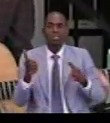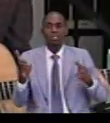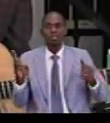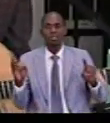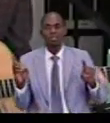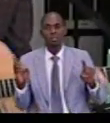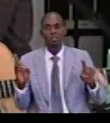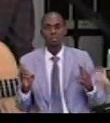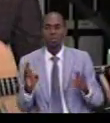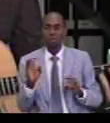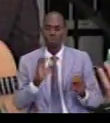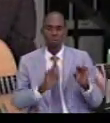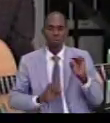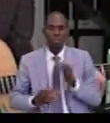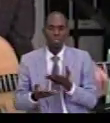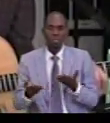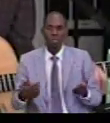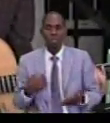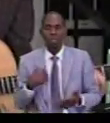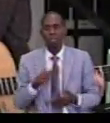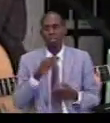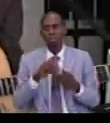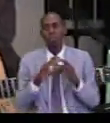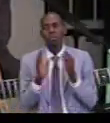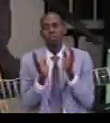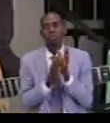délivrés, nous voici pour le louer.